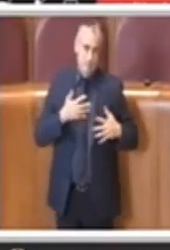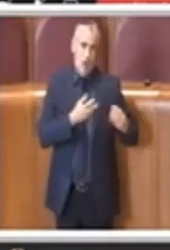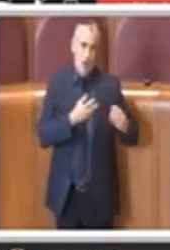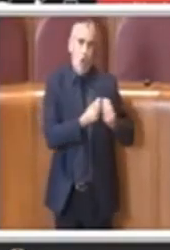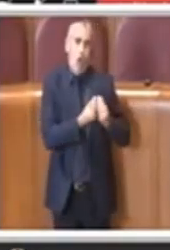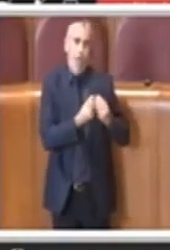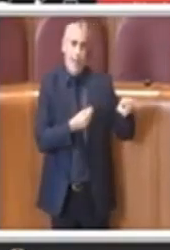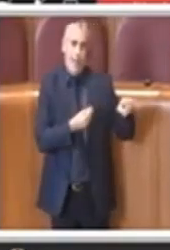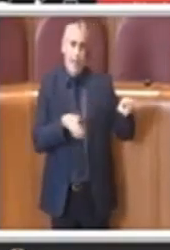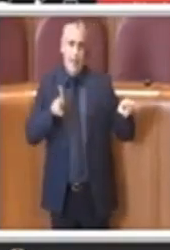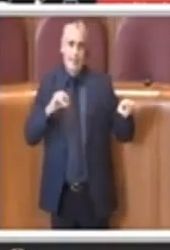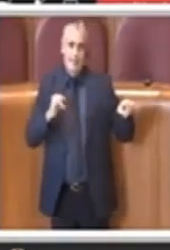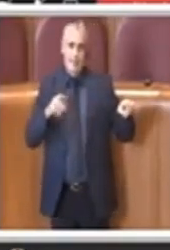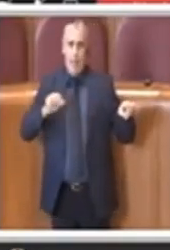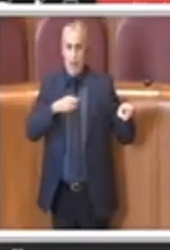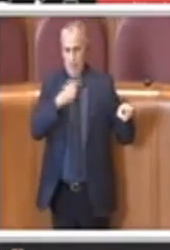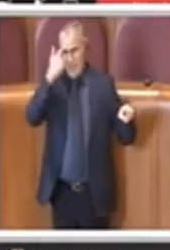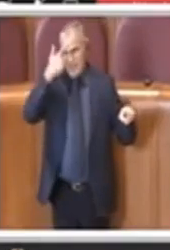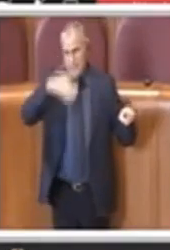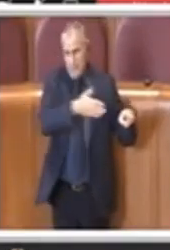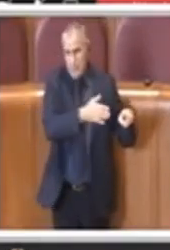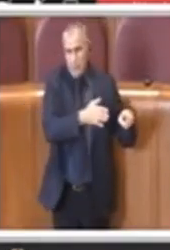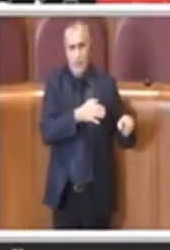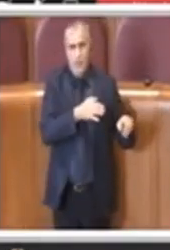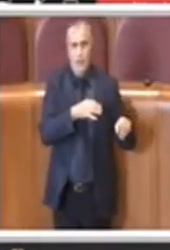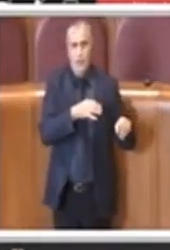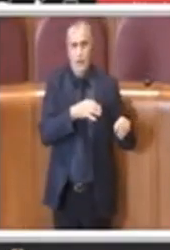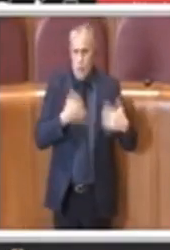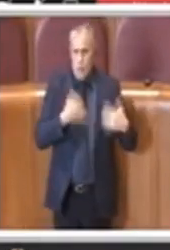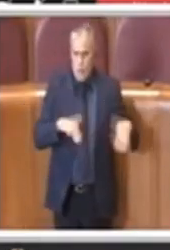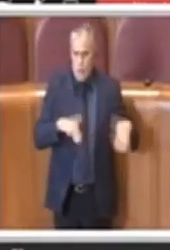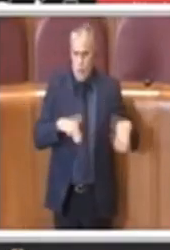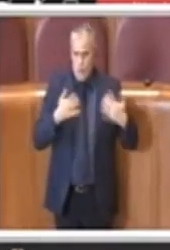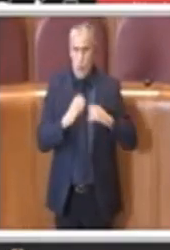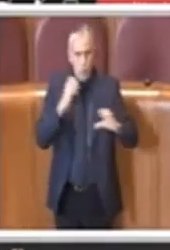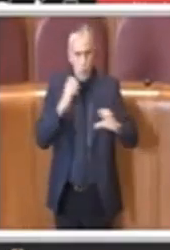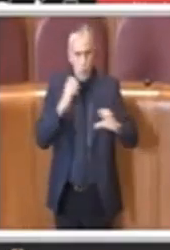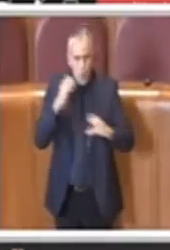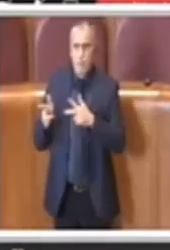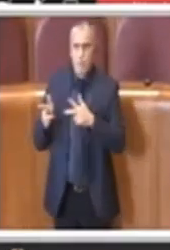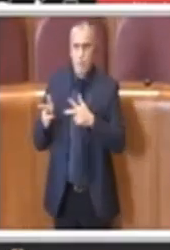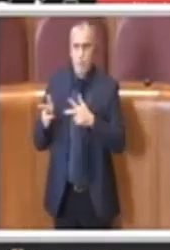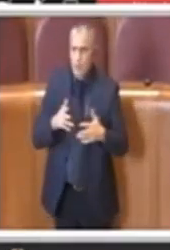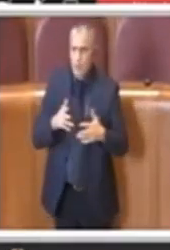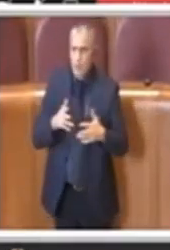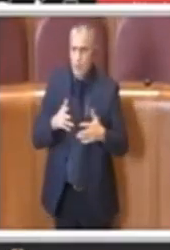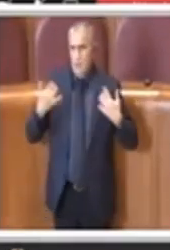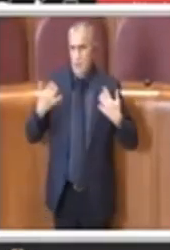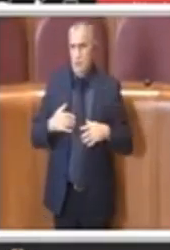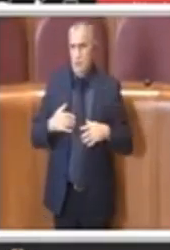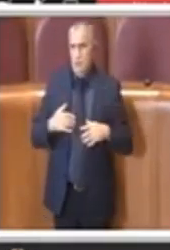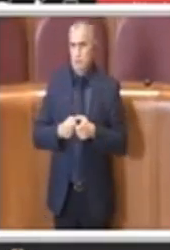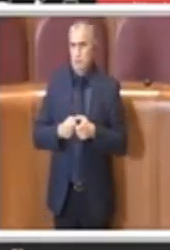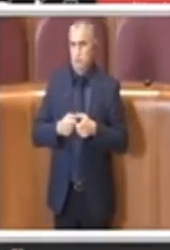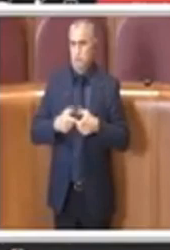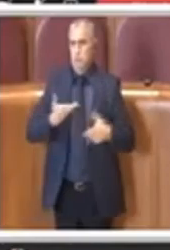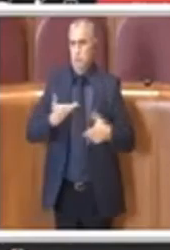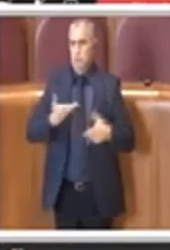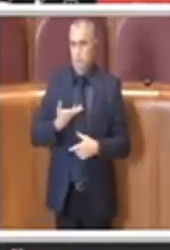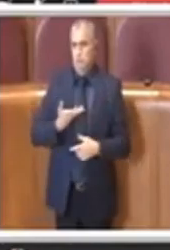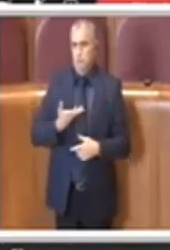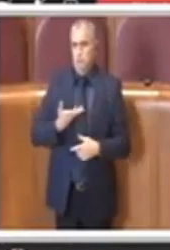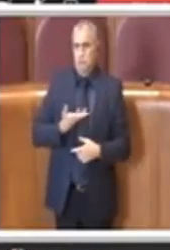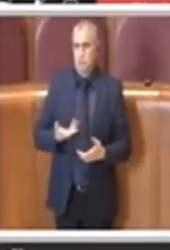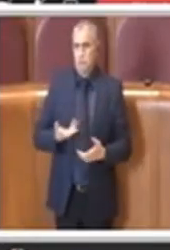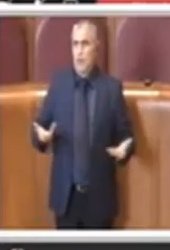il collega Stefano, si è fatto tantissimo. E dire che questa città, insomma, è stata a guardare, veramente non lo